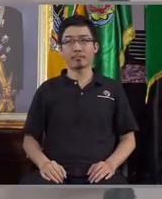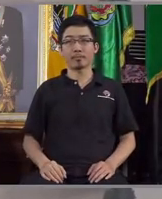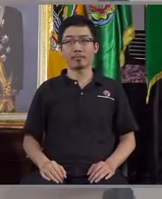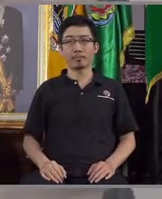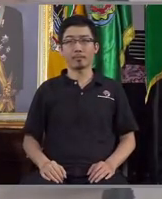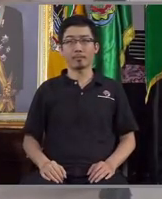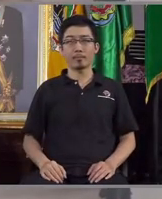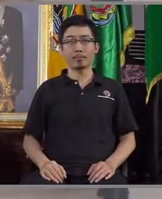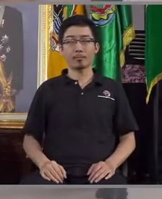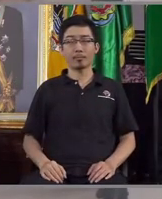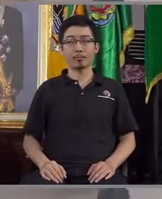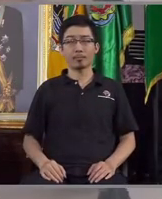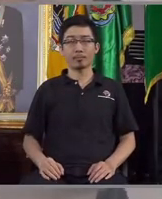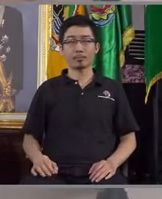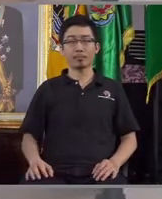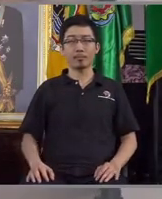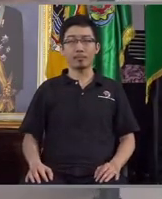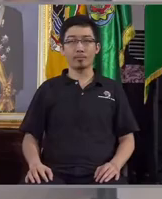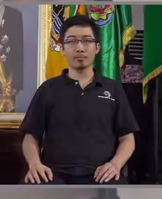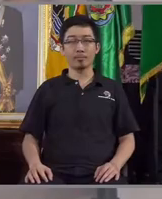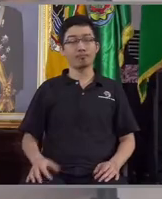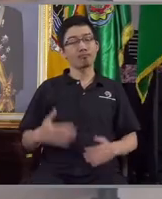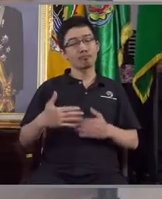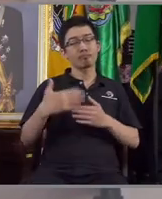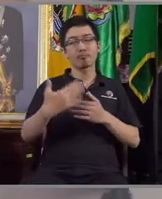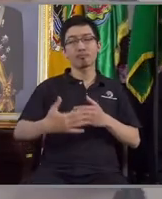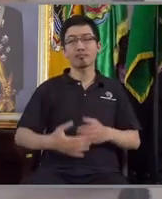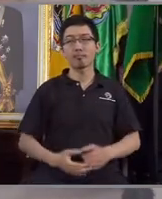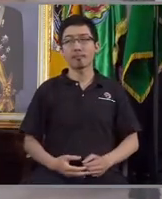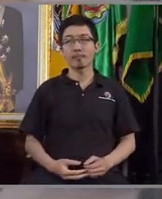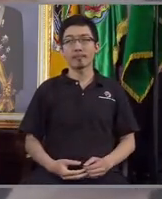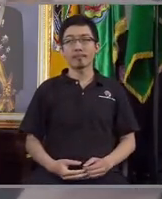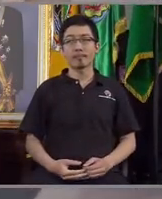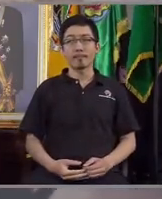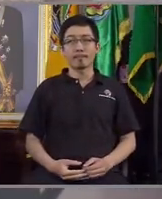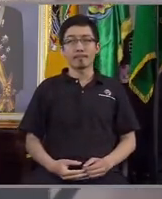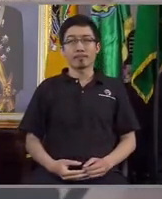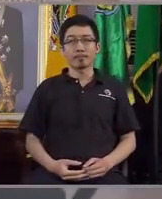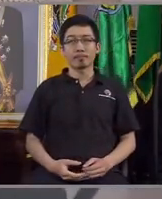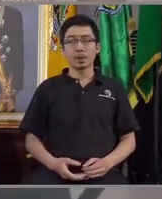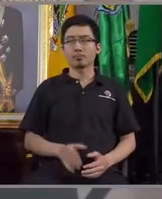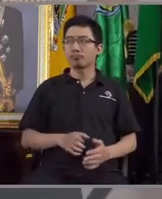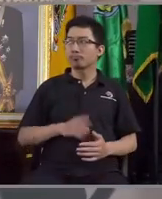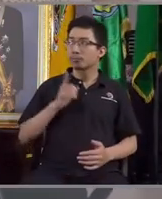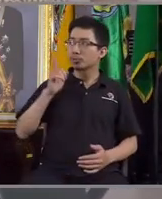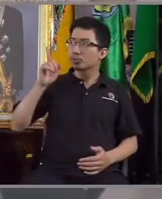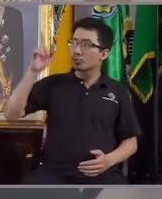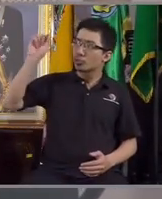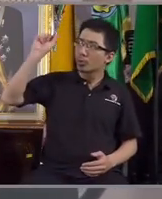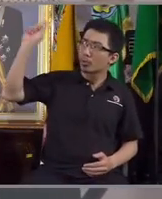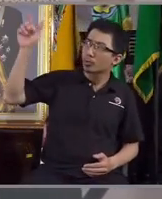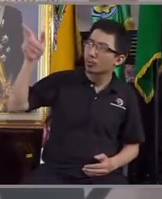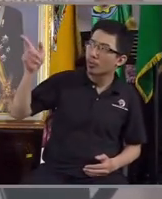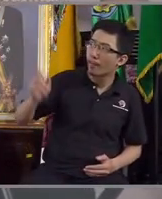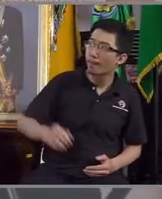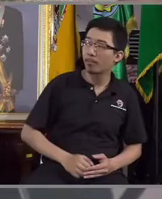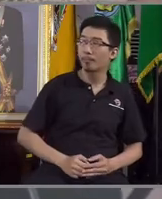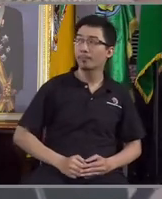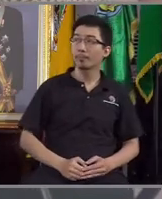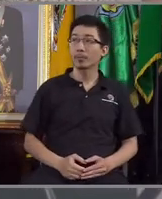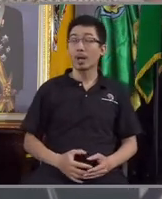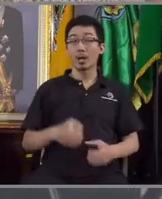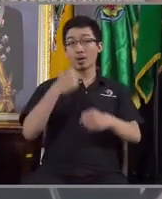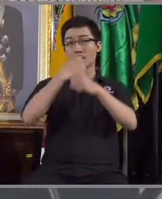ekonomi rakyat, dan juga regionalisme. Selanjutnya, nah yang di ujung ini kalau tidak salah ya, dari